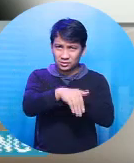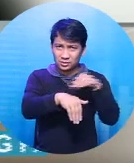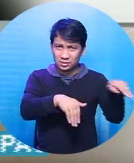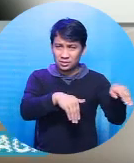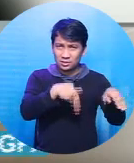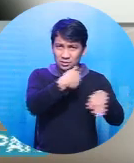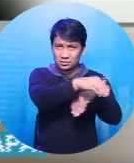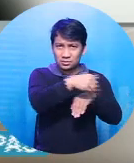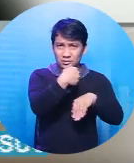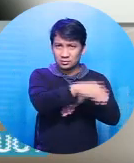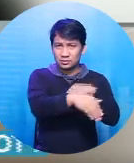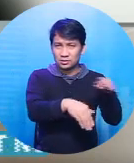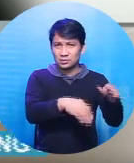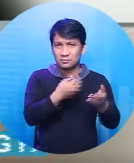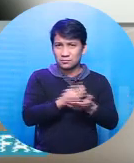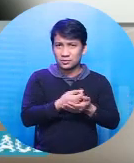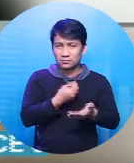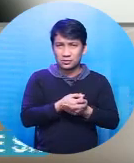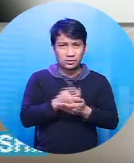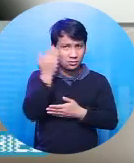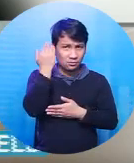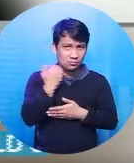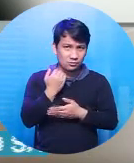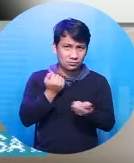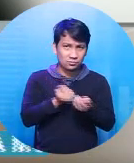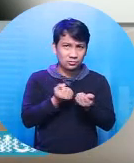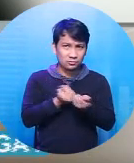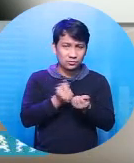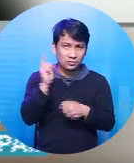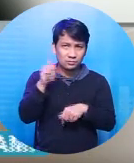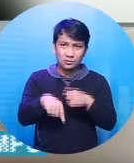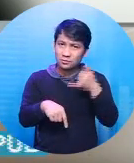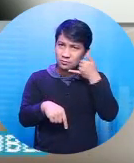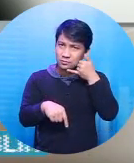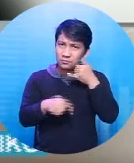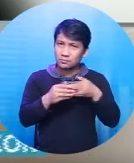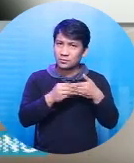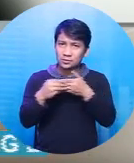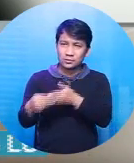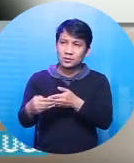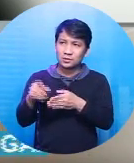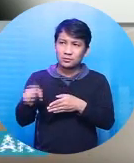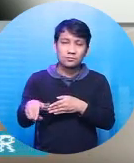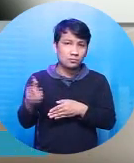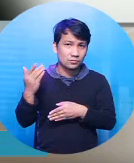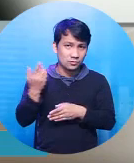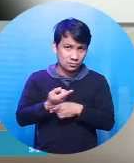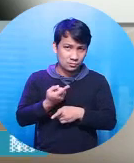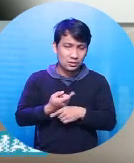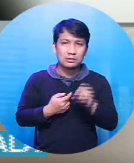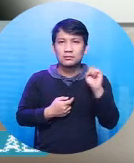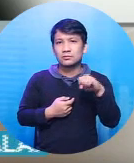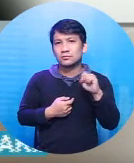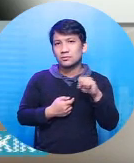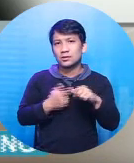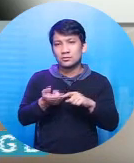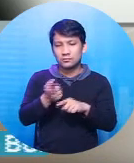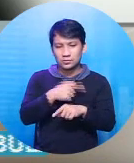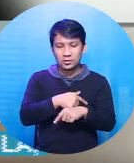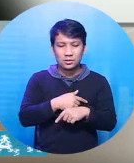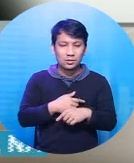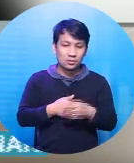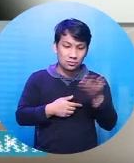pera sa kanila at hindi naman kayo nagkulang sa pagtawag sa kanila at pagbigay gabay every now and then. Opo. Last po